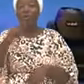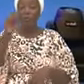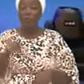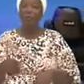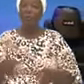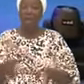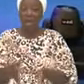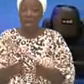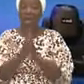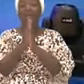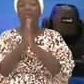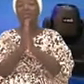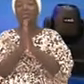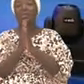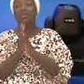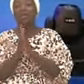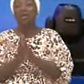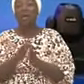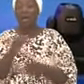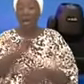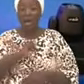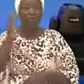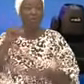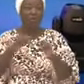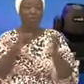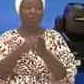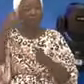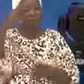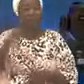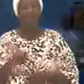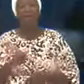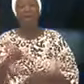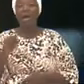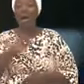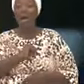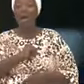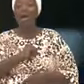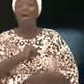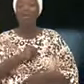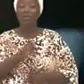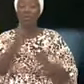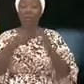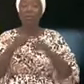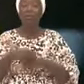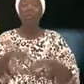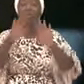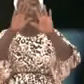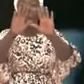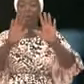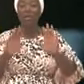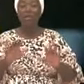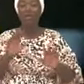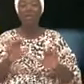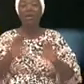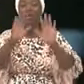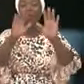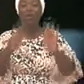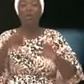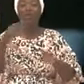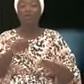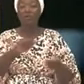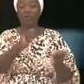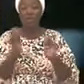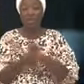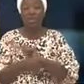peuvent demander et peuvent réclamer g parle je le ferai pour eux j'ai parlé des prodiges de la